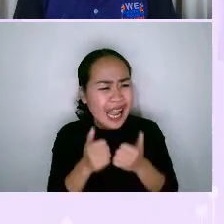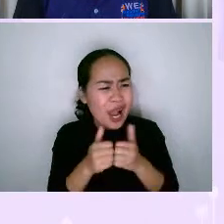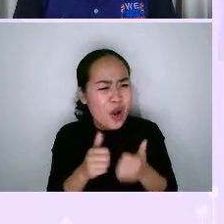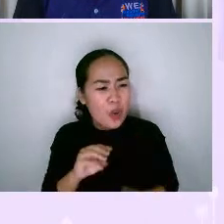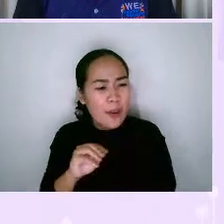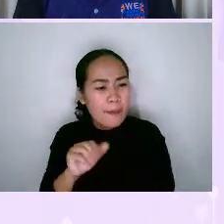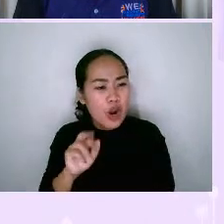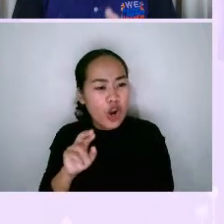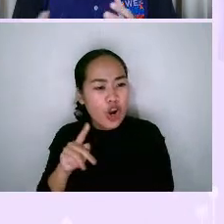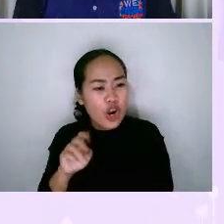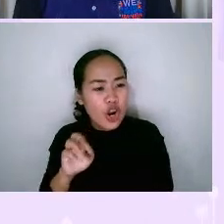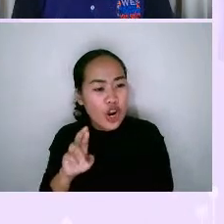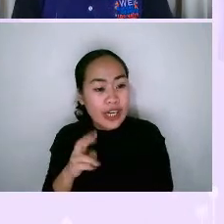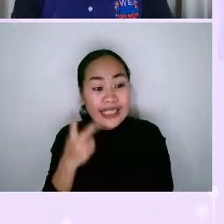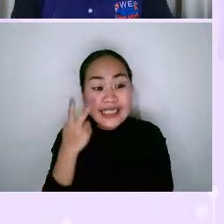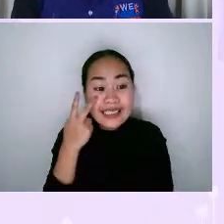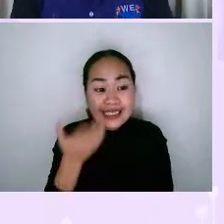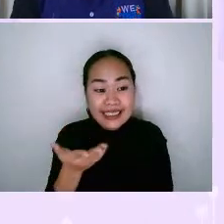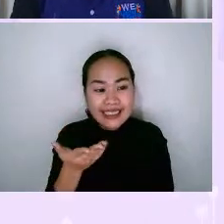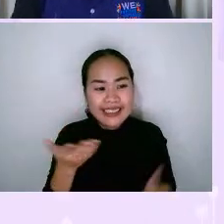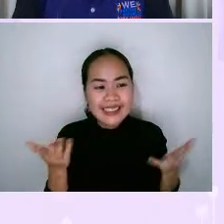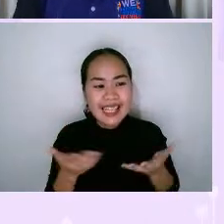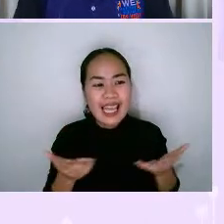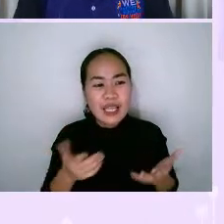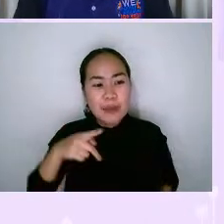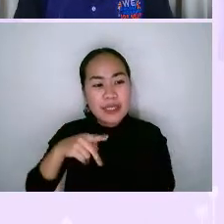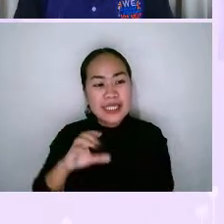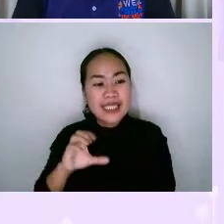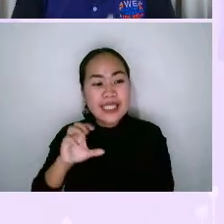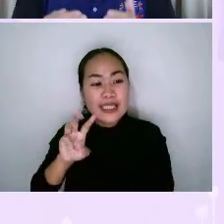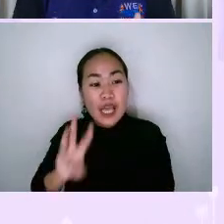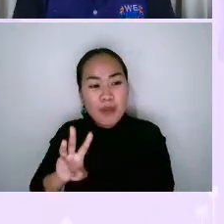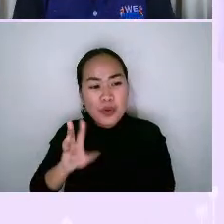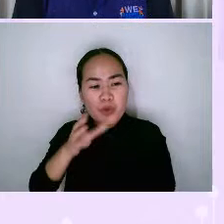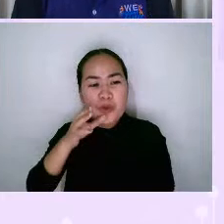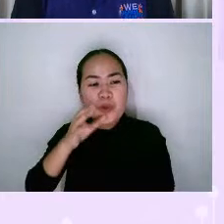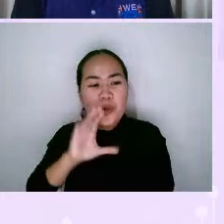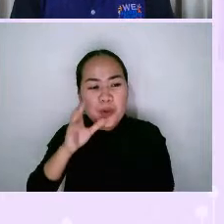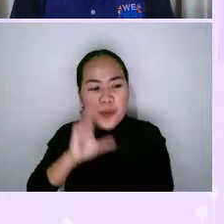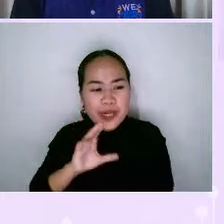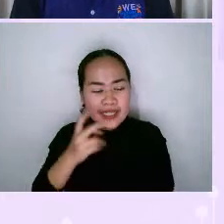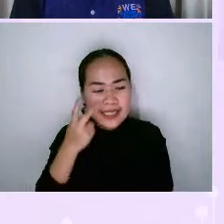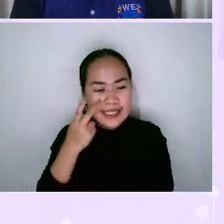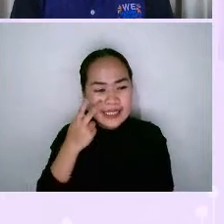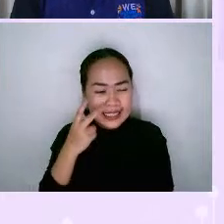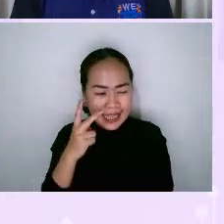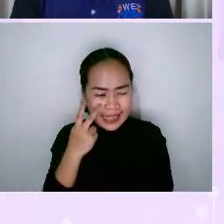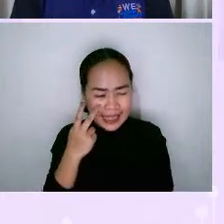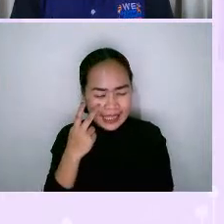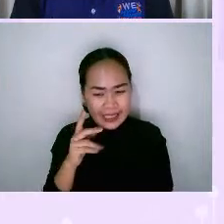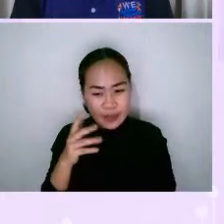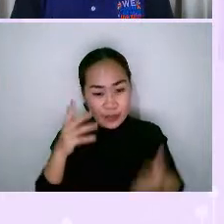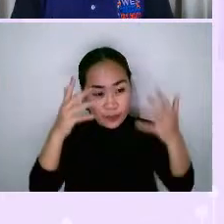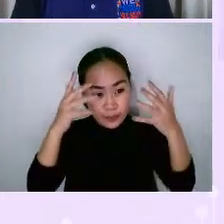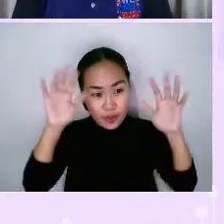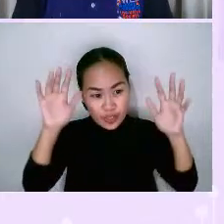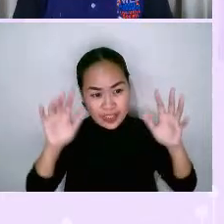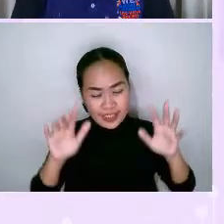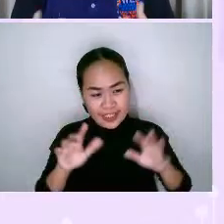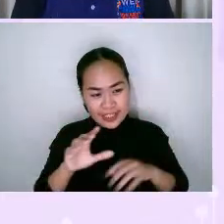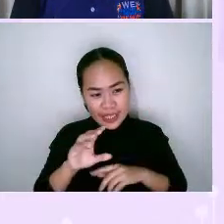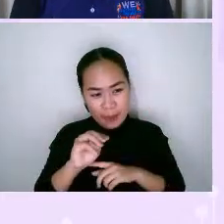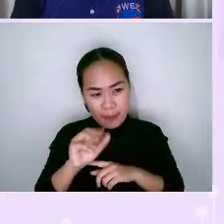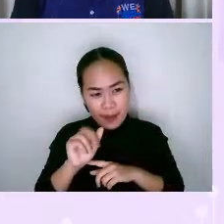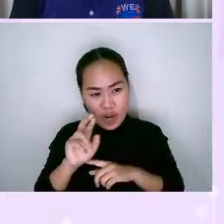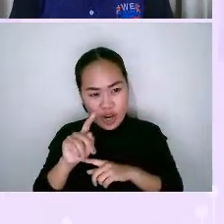comment section na i-comment po ng ating team po from PCW. So, sa baba po dapat tayo ng marker sumagot para